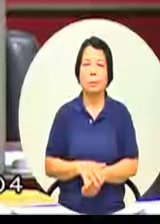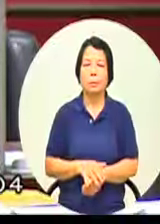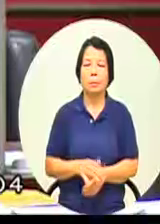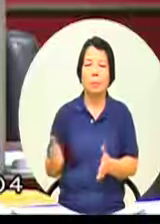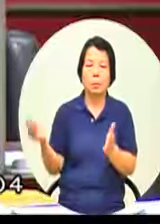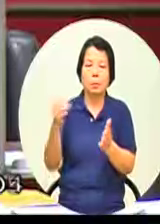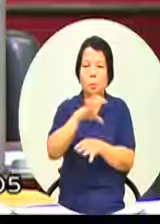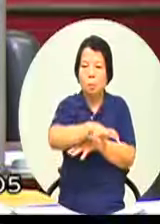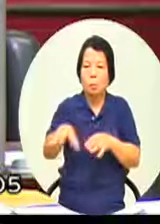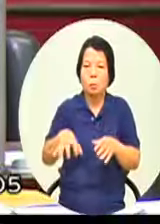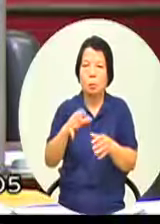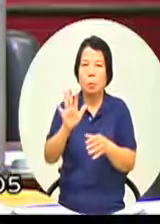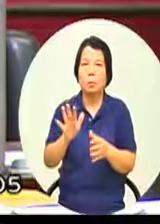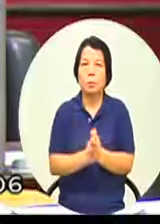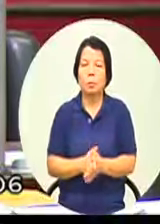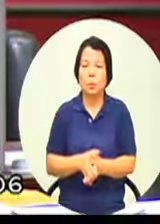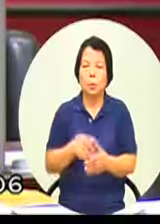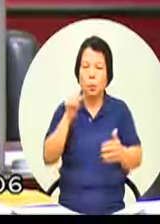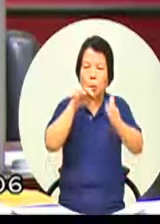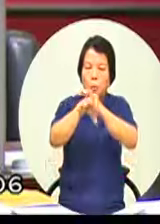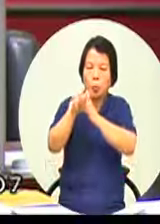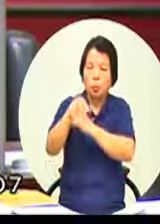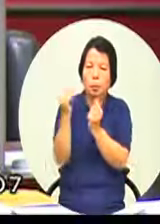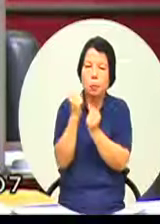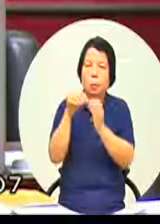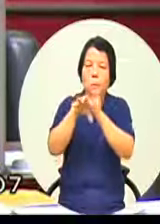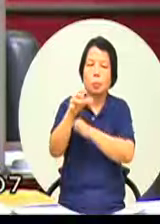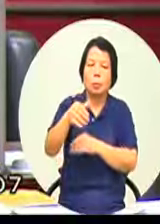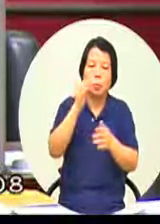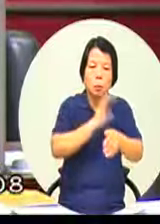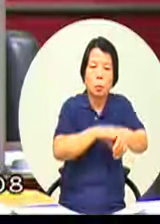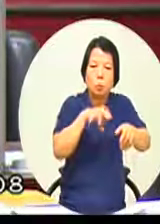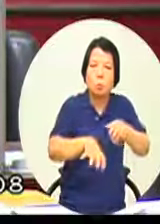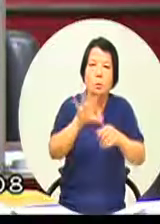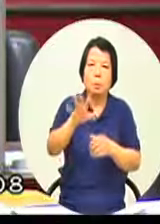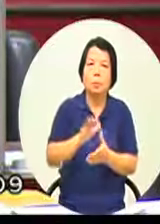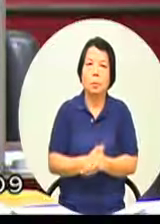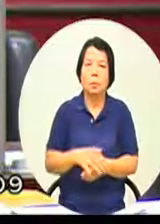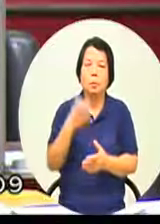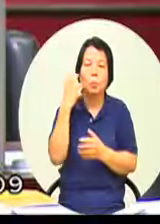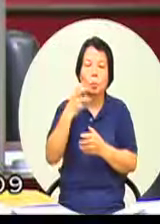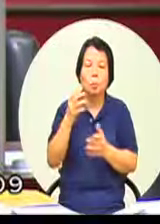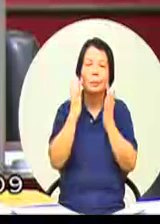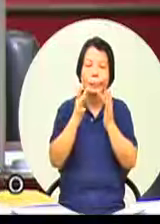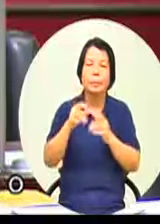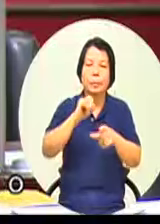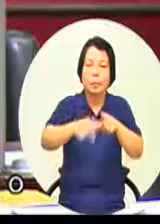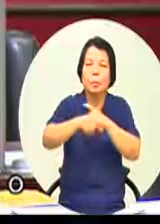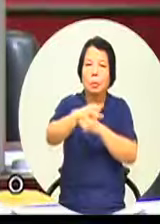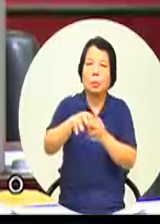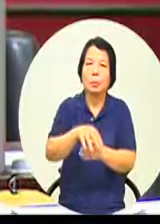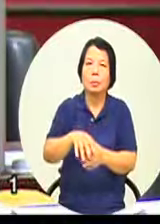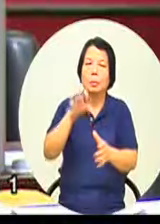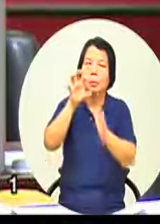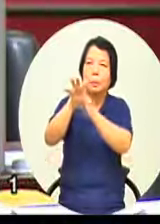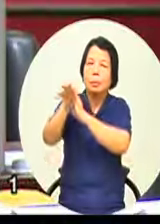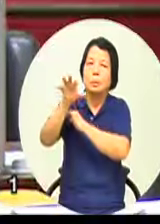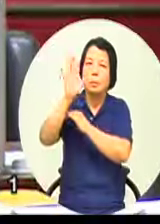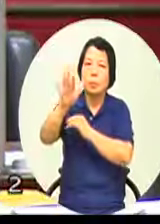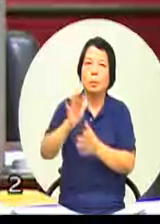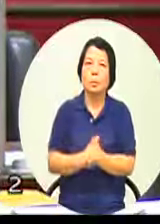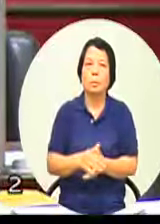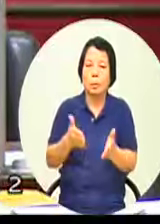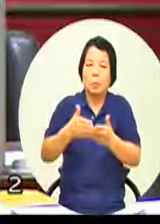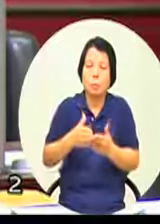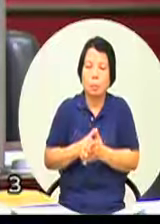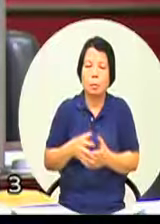处都有冷藏库啊，左营有啊，果菜公司有啊，各个农会有冷藏库啊，要有